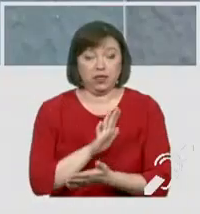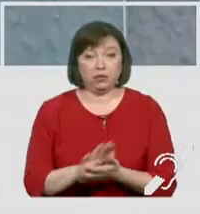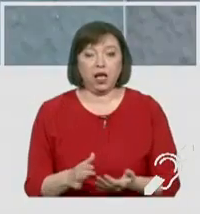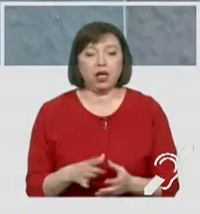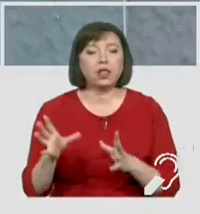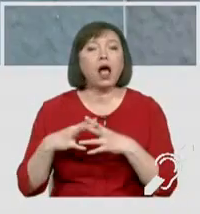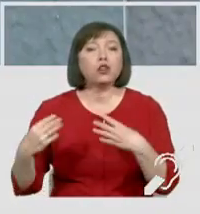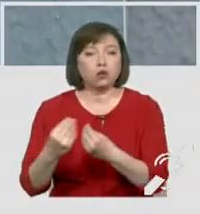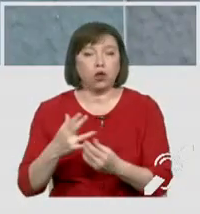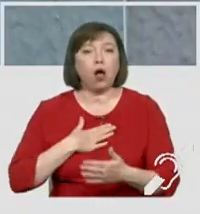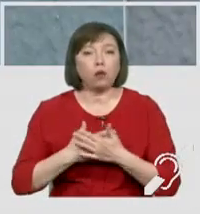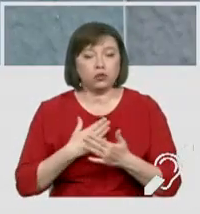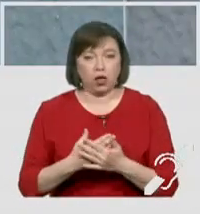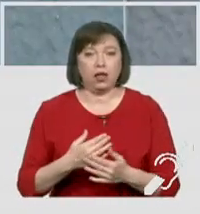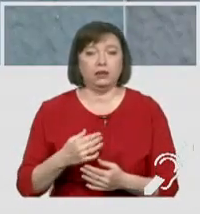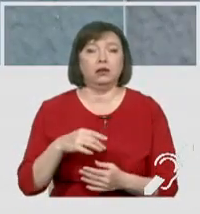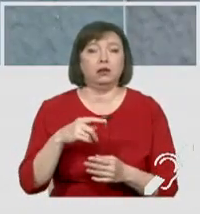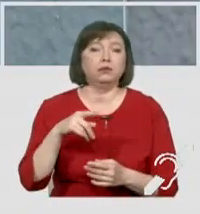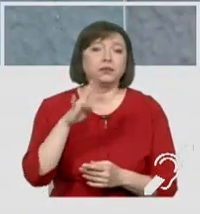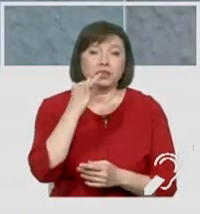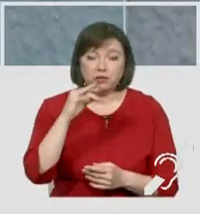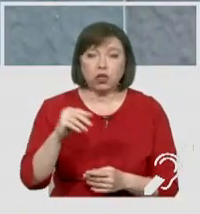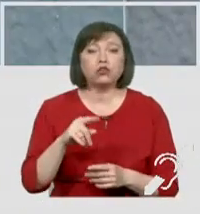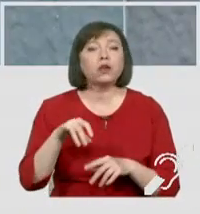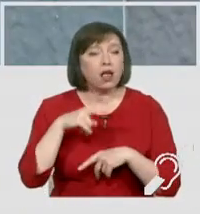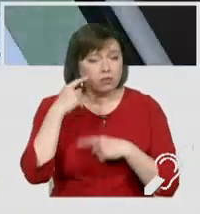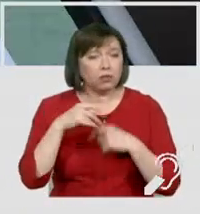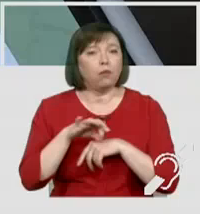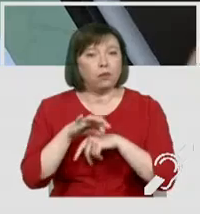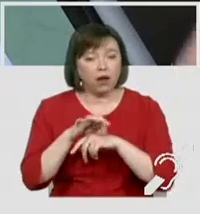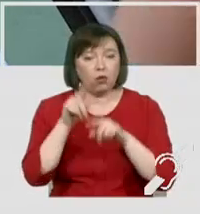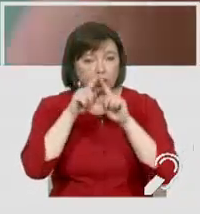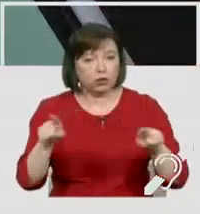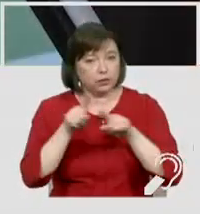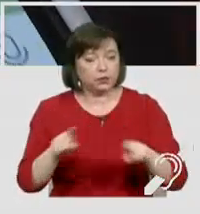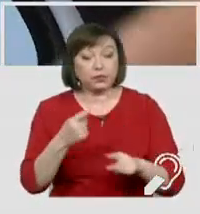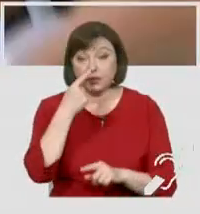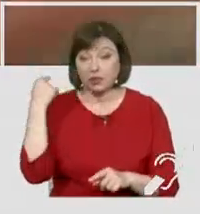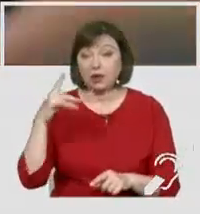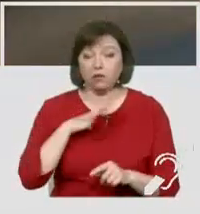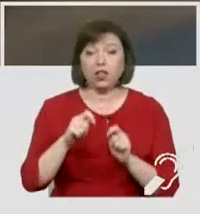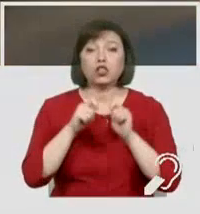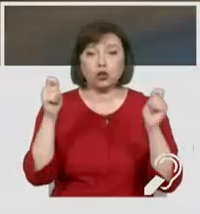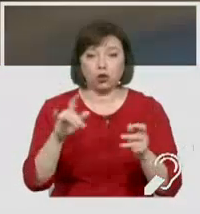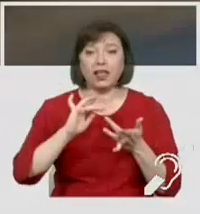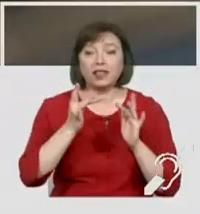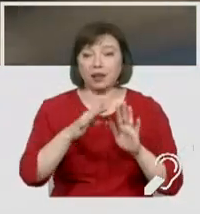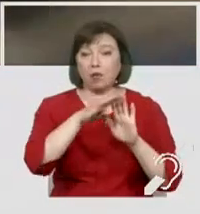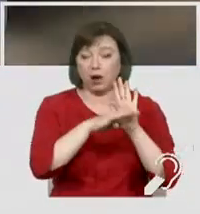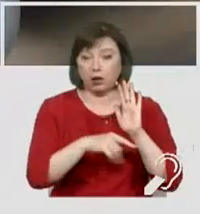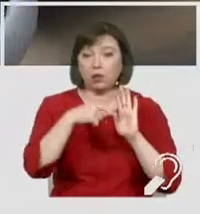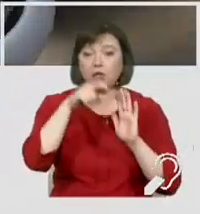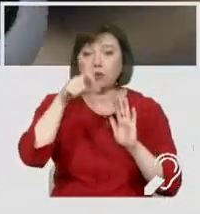asociația obștească inițiativa pozitivă organizează periodic campanii de informare recent a fost creată o platformă pe care